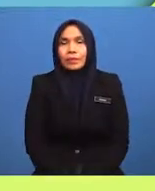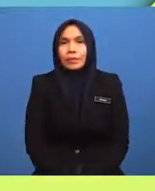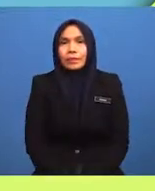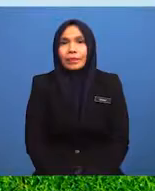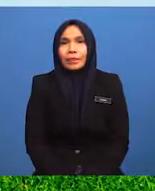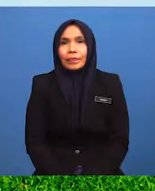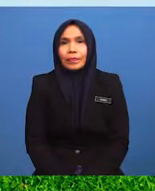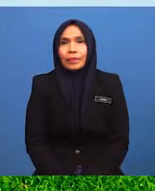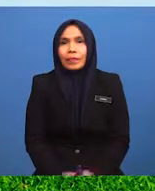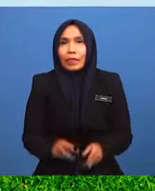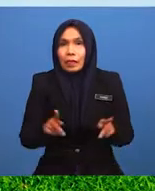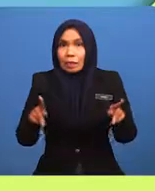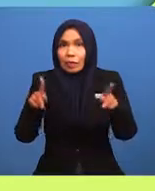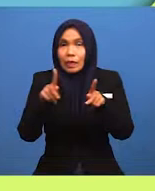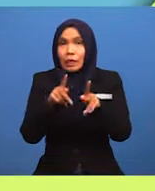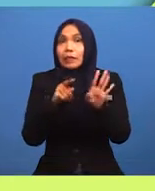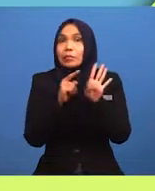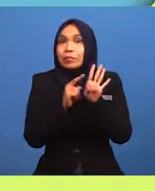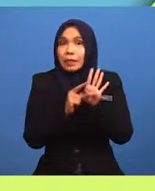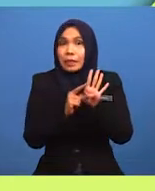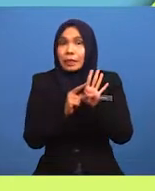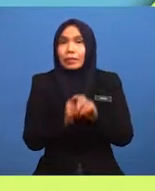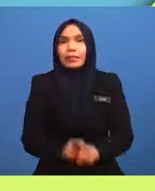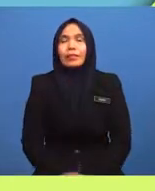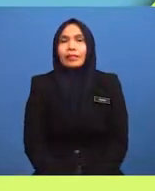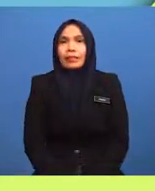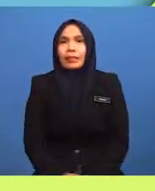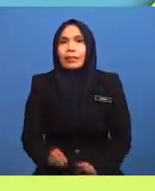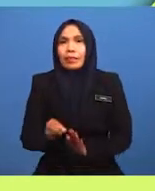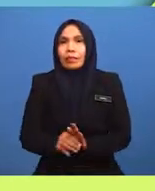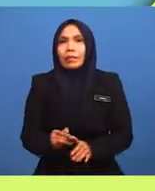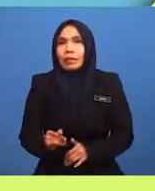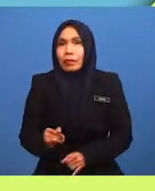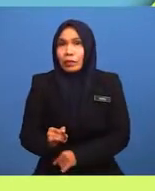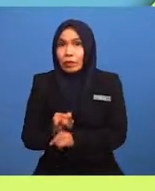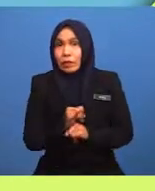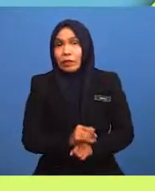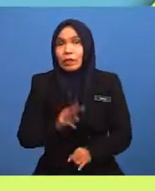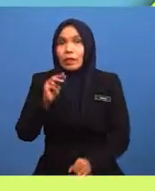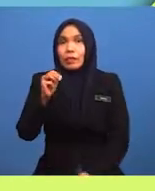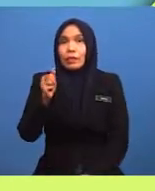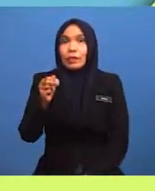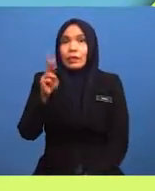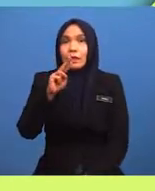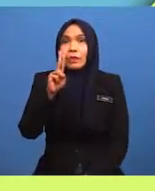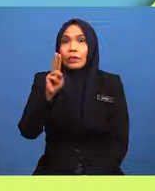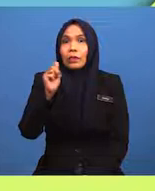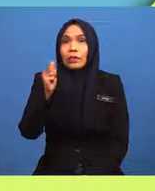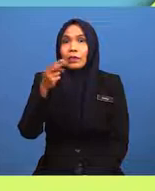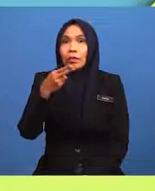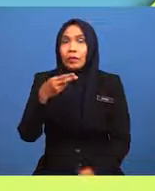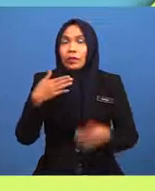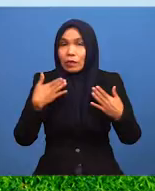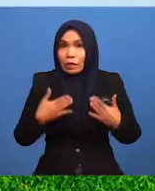beliau. Kepentingan yang keempat ialah menjaga maruah diri dan maruah ahli